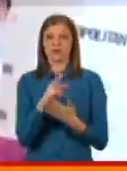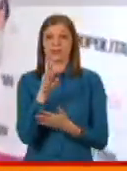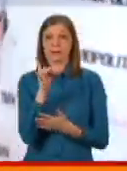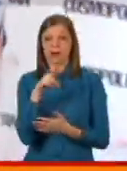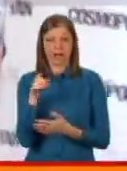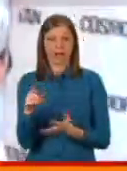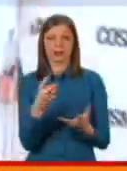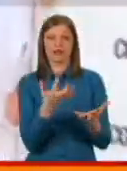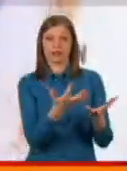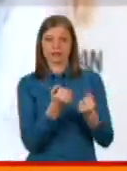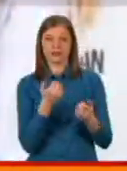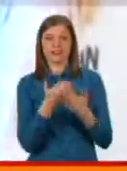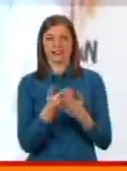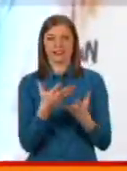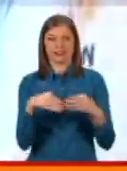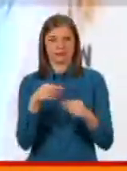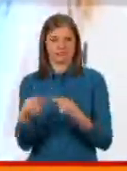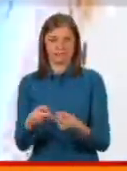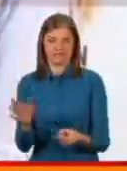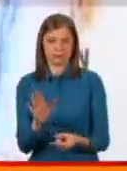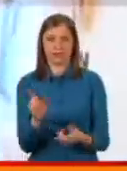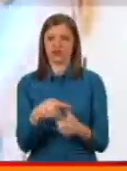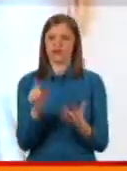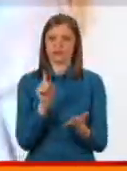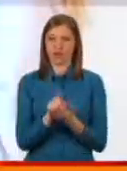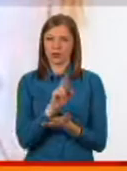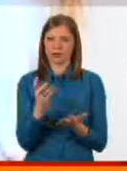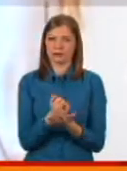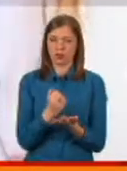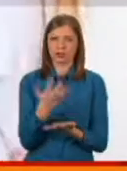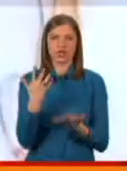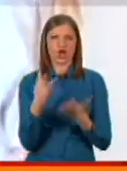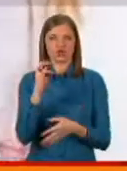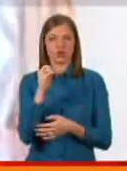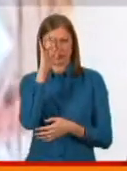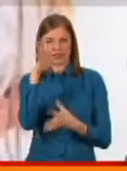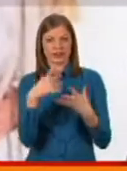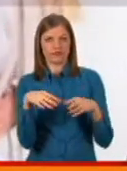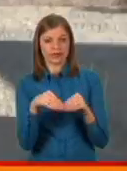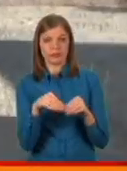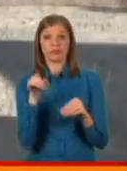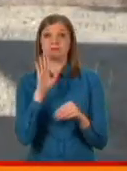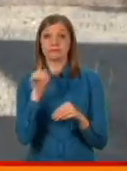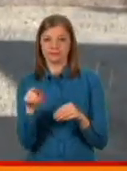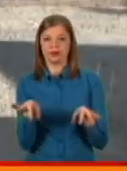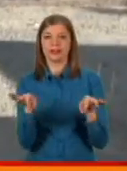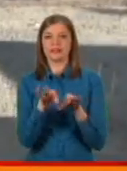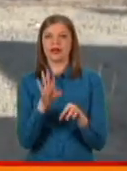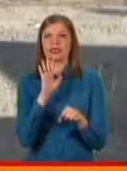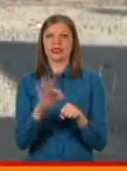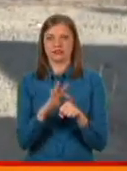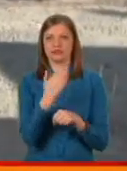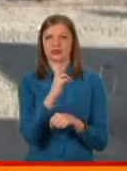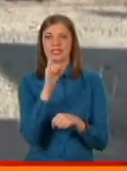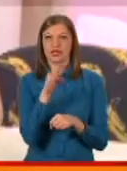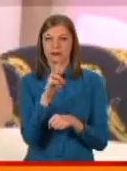вона не успадкувала від заможної рідні. Та чи вдалося б його заробити, якби не слава сім'ї? Дженнер – зведена сестра Кім